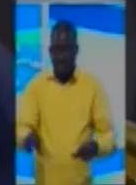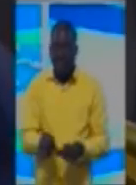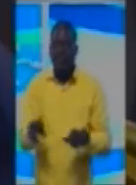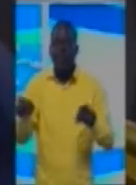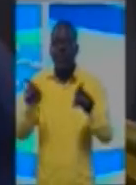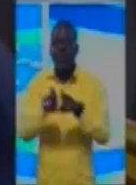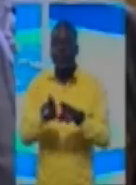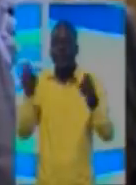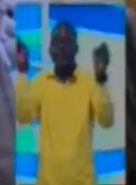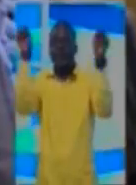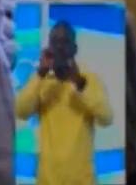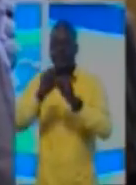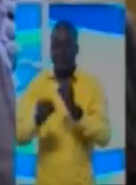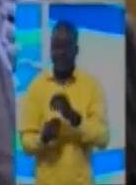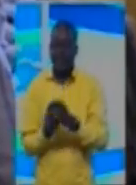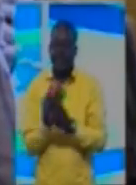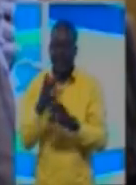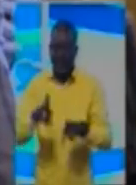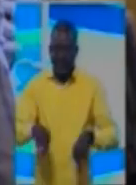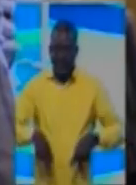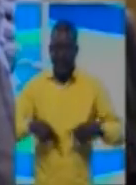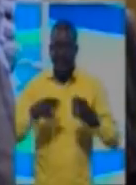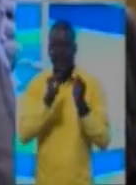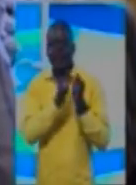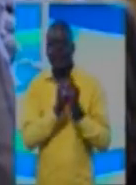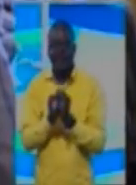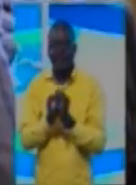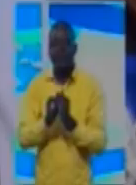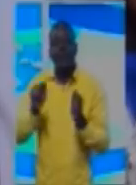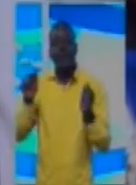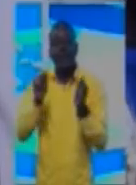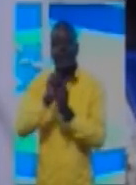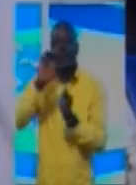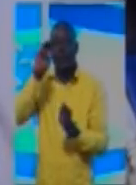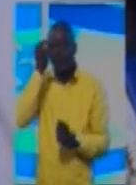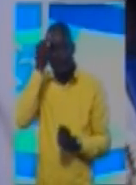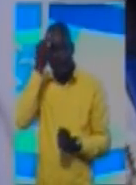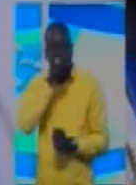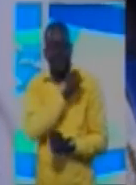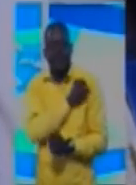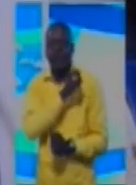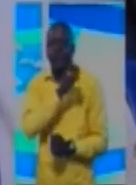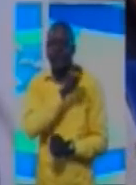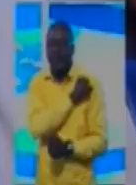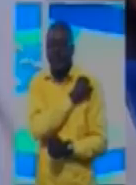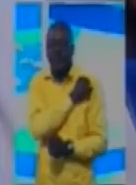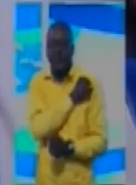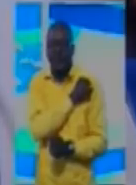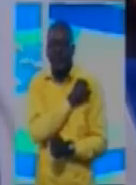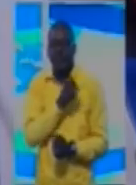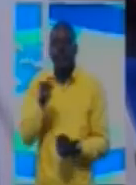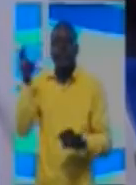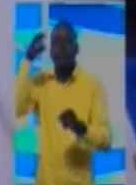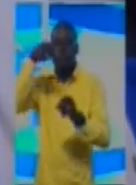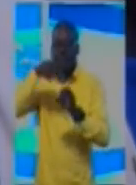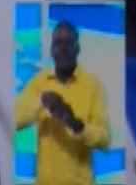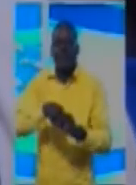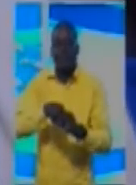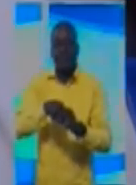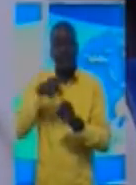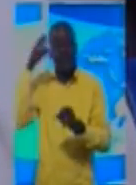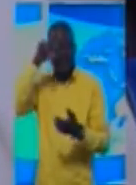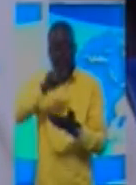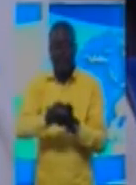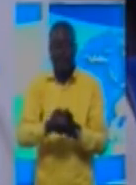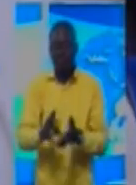un cadre de promotion du vivre ensemble, selon le ministre d'État, Siméon Saodgo. Vu l'adhésion, vu la ferveur que